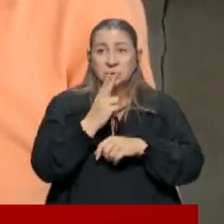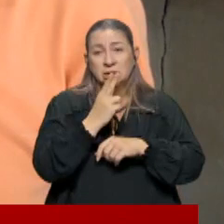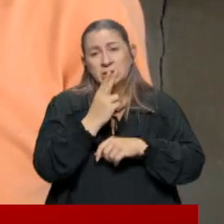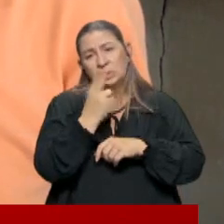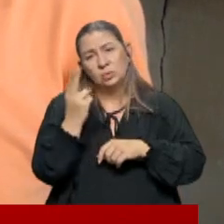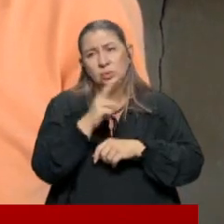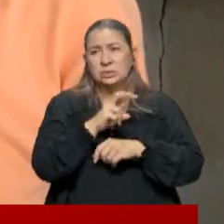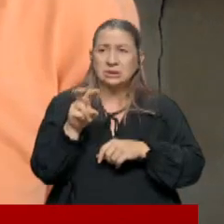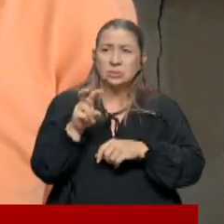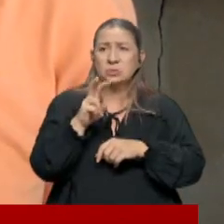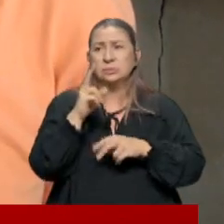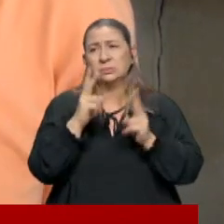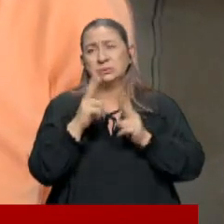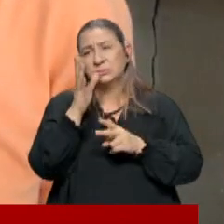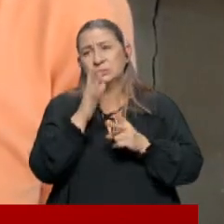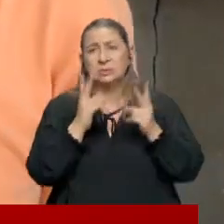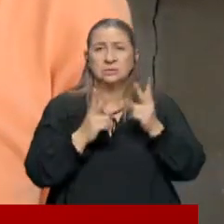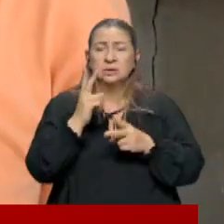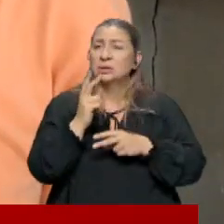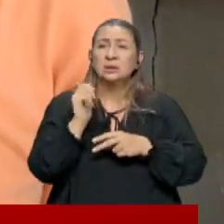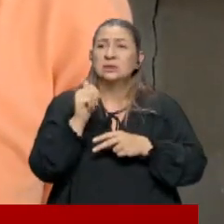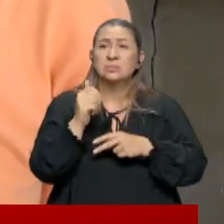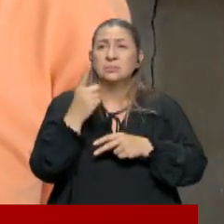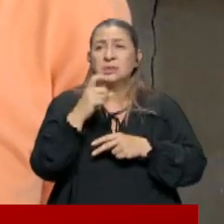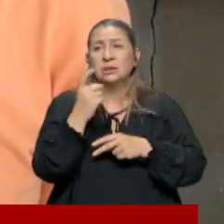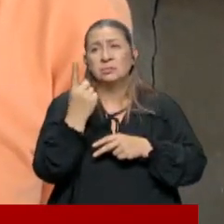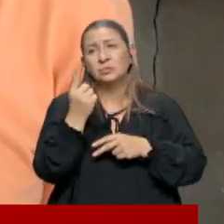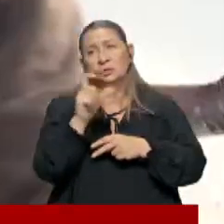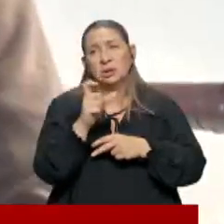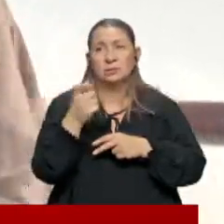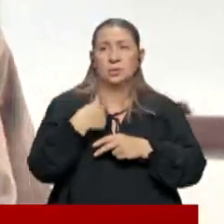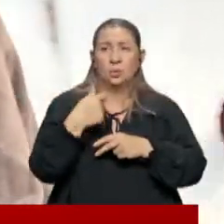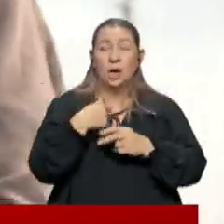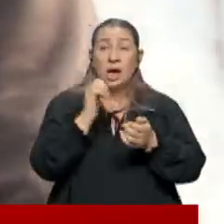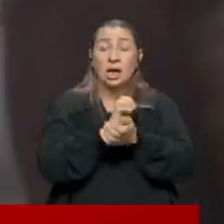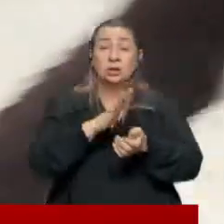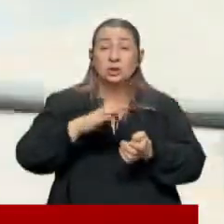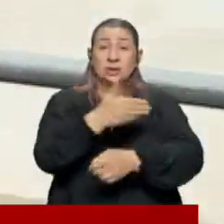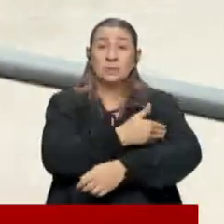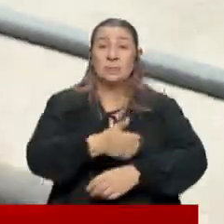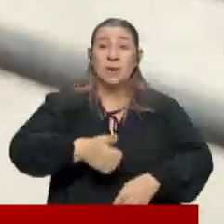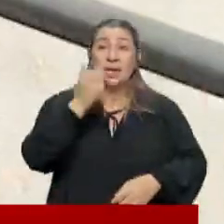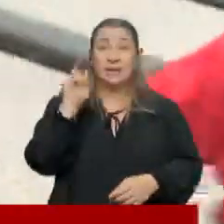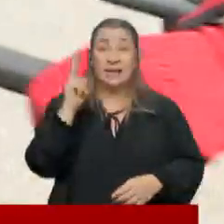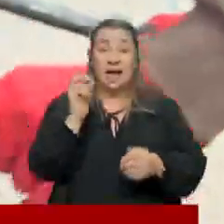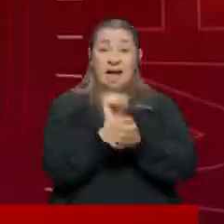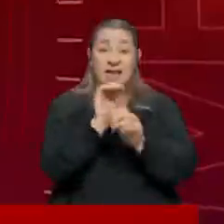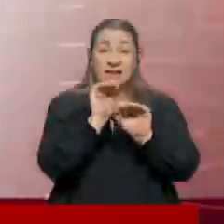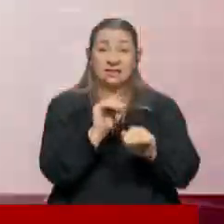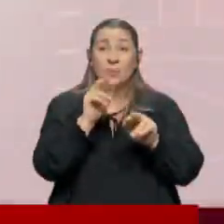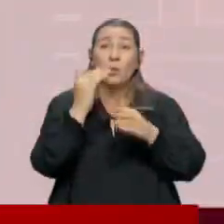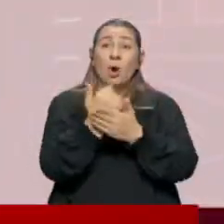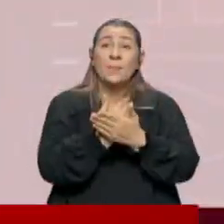700-800 bazen 500 öyle belli olmuyor. Ne kadar sürededir? Bir ay, bir buçuk ay öyle. Aile ve Sosyal Hizmetler Bakanlığı Aile Destek